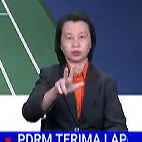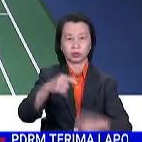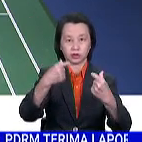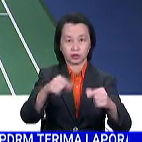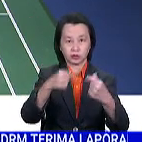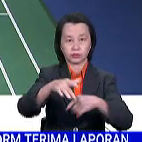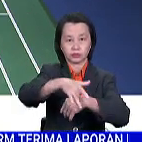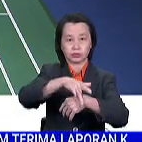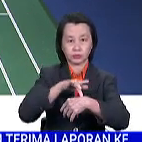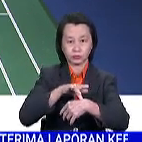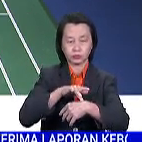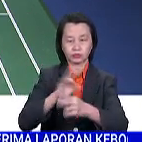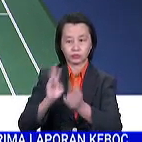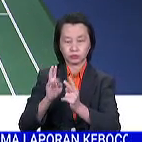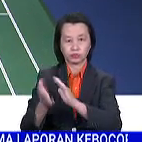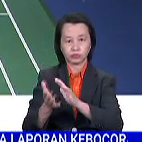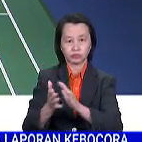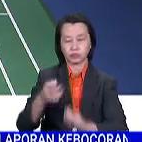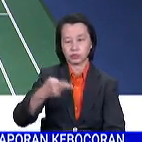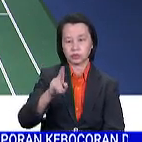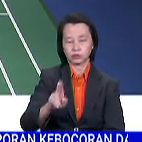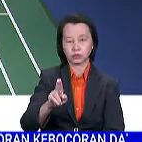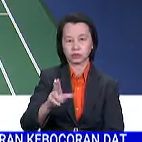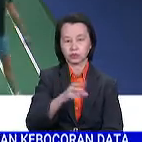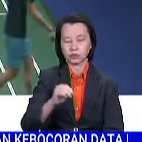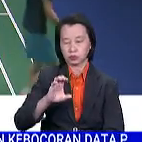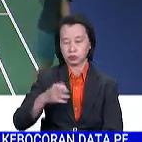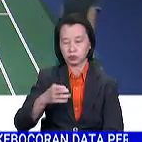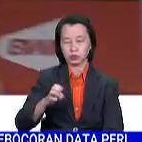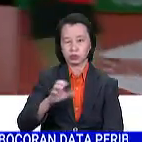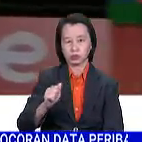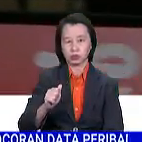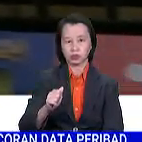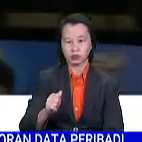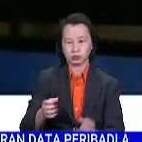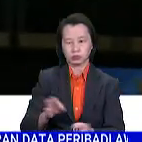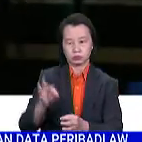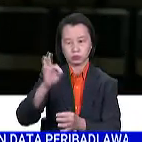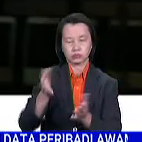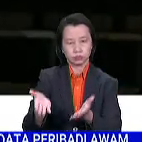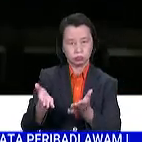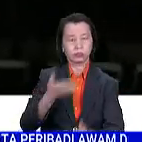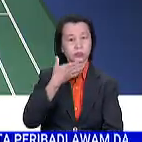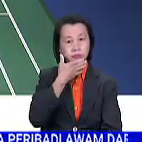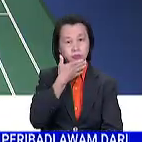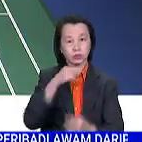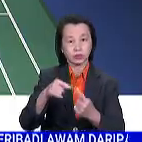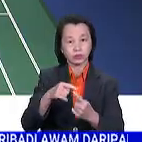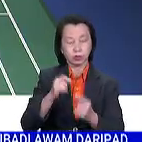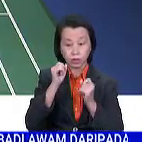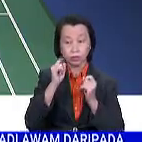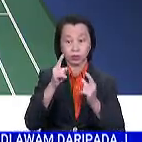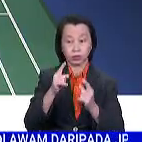perlawanan awal beregu campuran kupang-rote syisyi menyuntik semangat pasukanmu di negara apabila